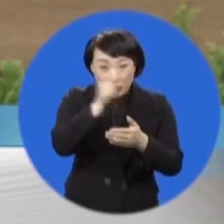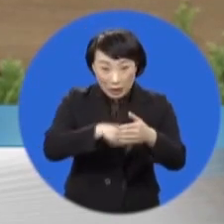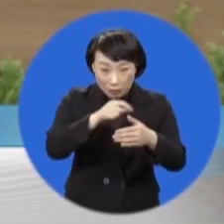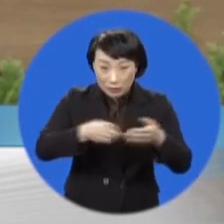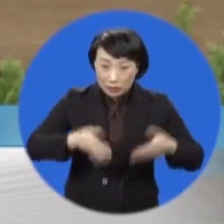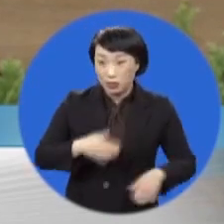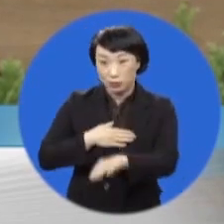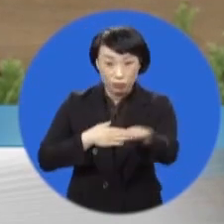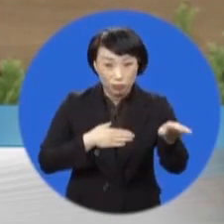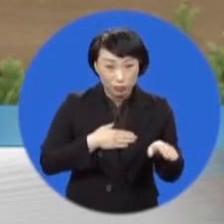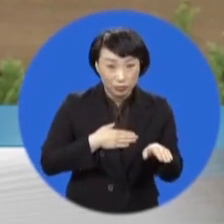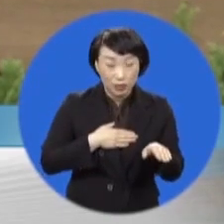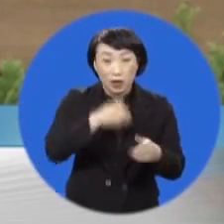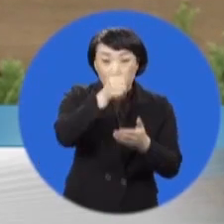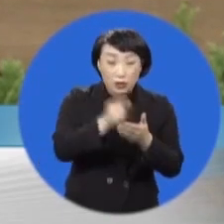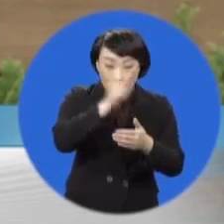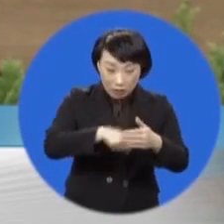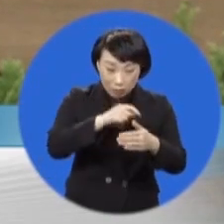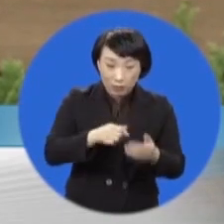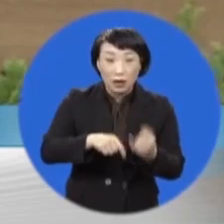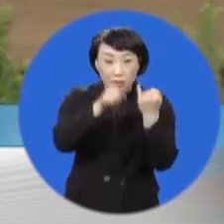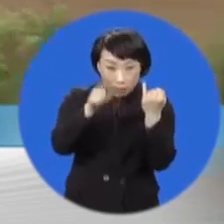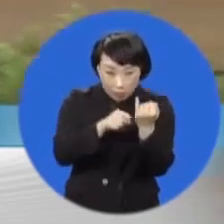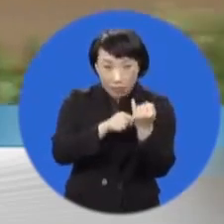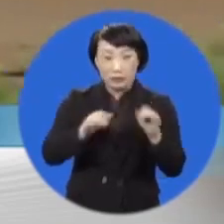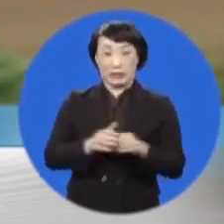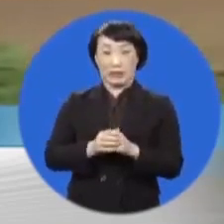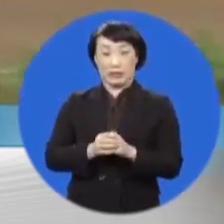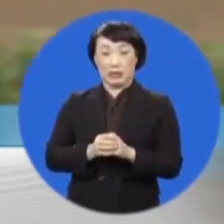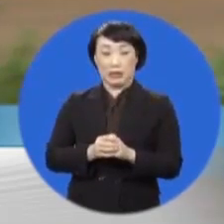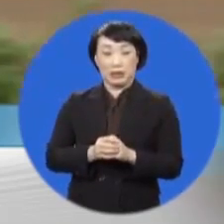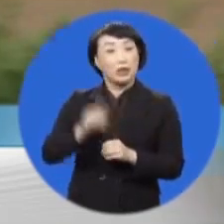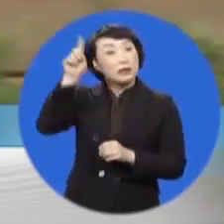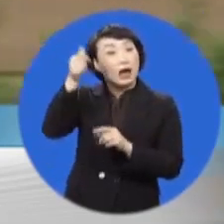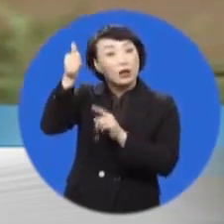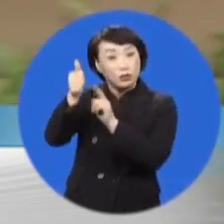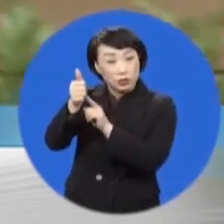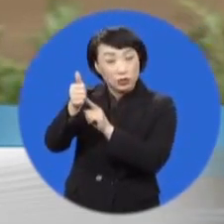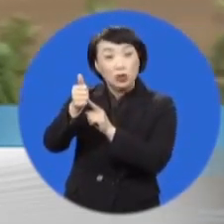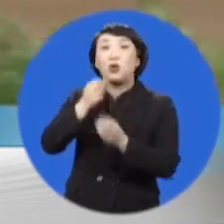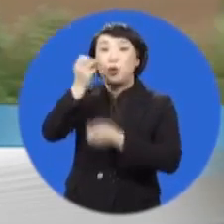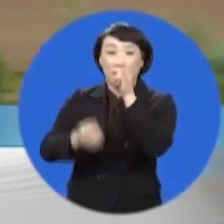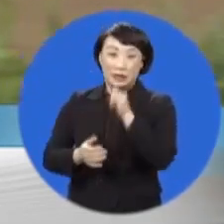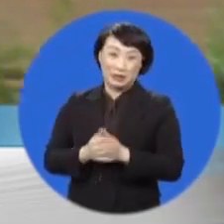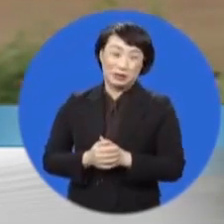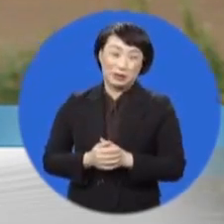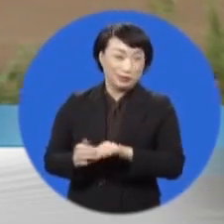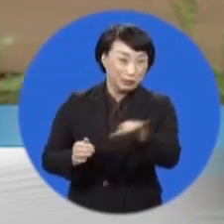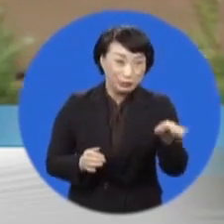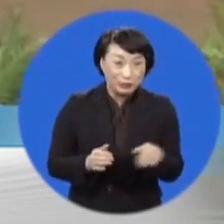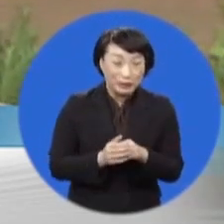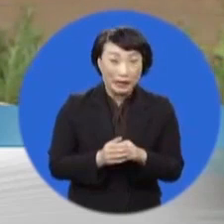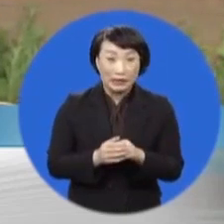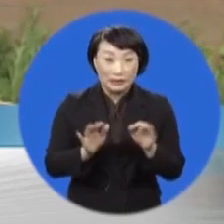태어나고 최악 중에 주인 테이 땅 다윗이 씩 고백해 02:00 우리는 이